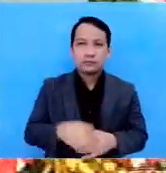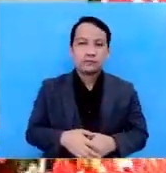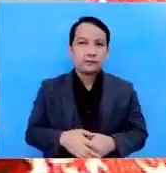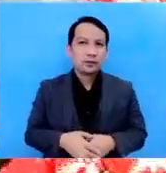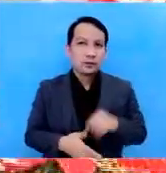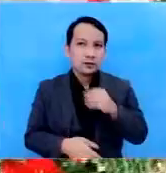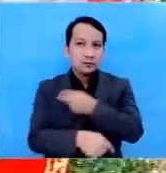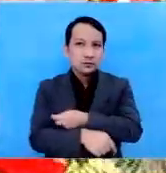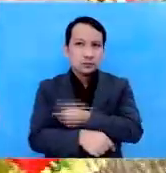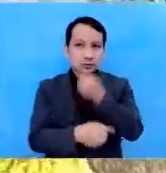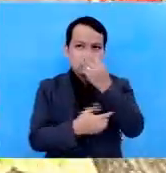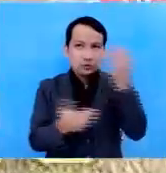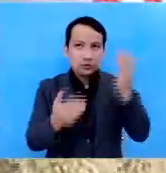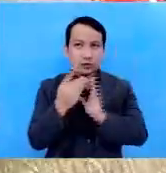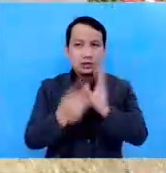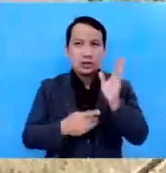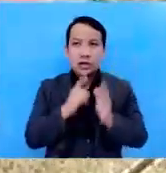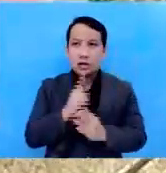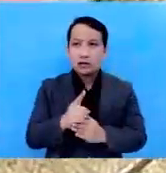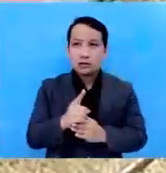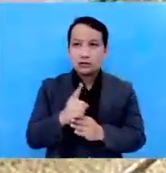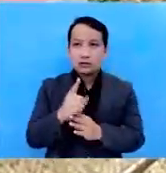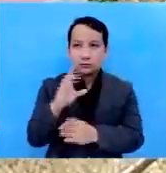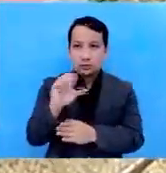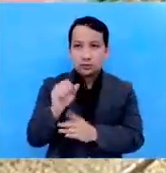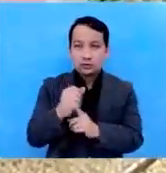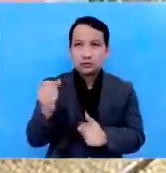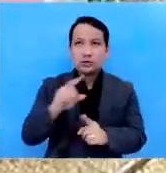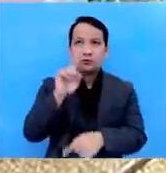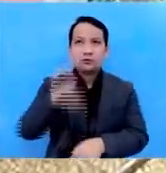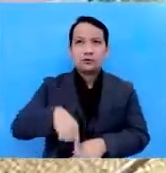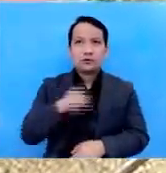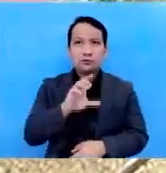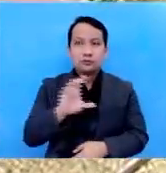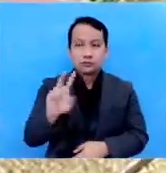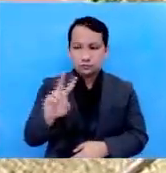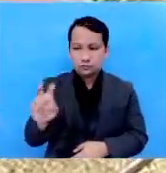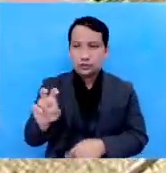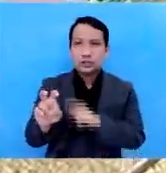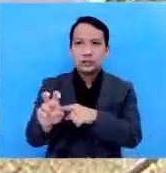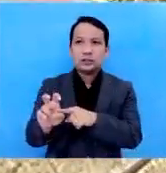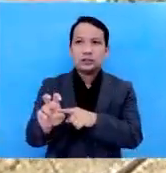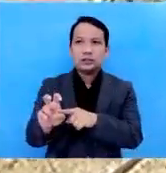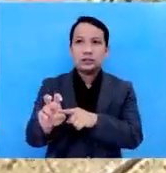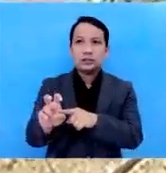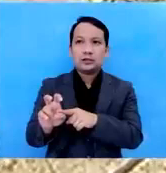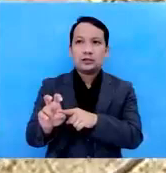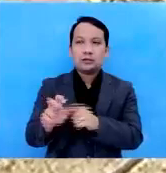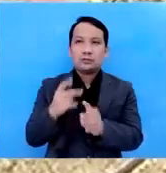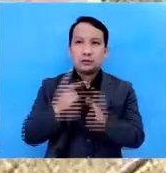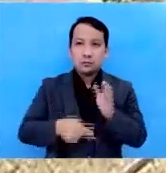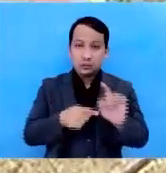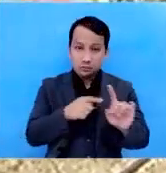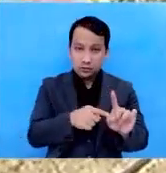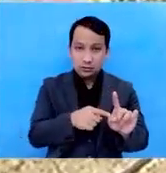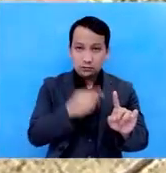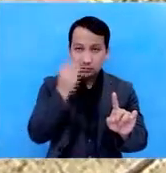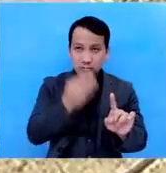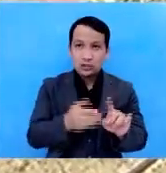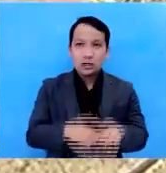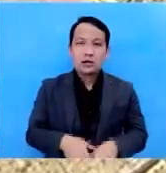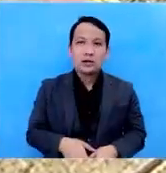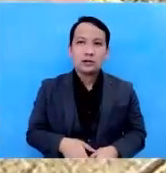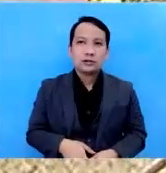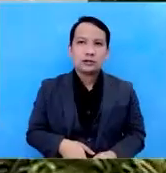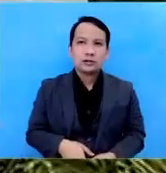table design din at candle holder na nasa 1,200 ang presyo. Tapos meron